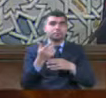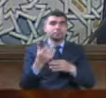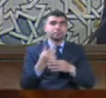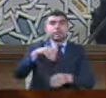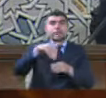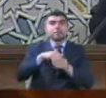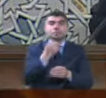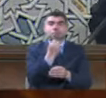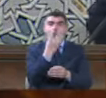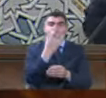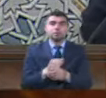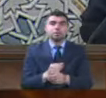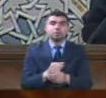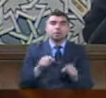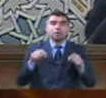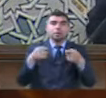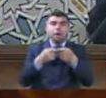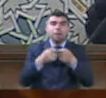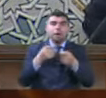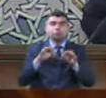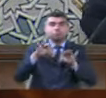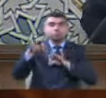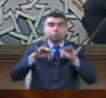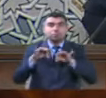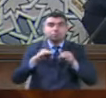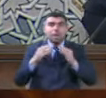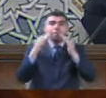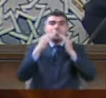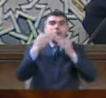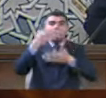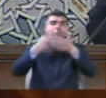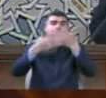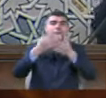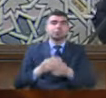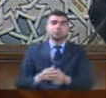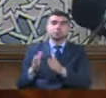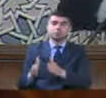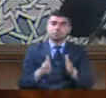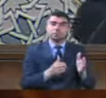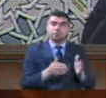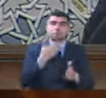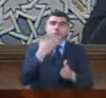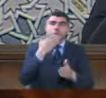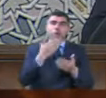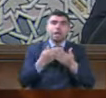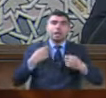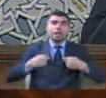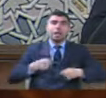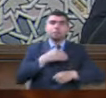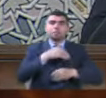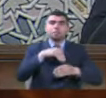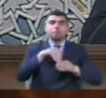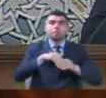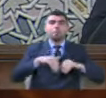الرئيس. حول أجراءات السياسة العمومية في مجال السكن سيد نائب. شكرا سيد الرئيس. سيد